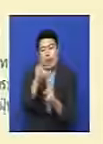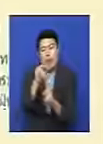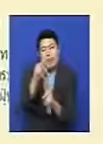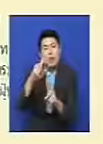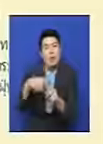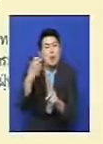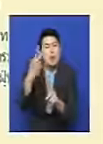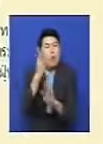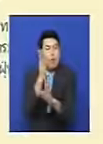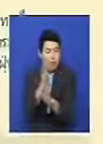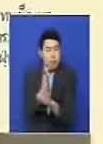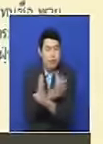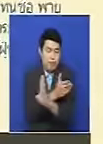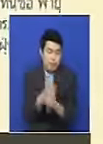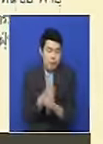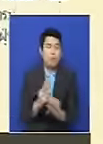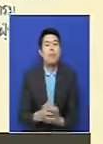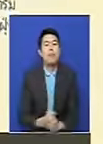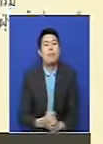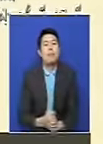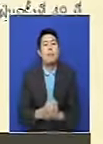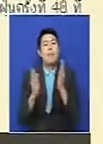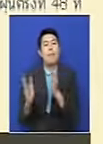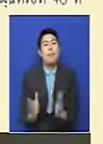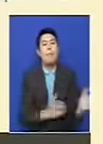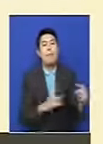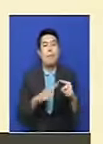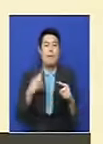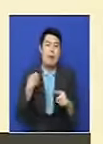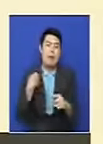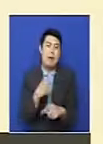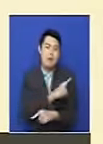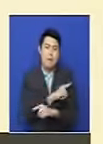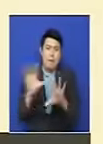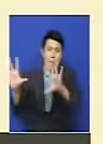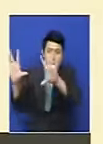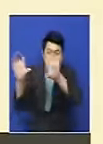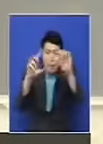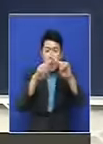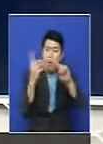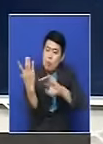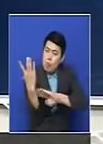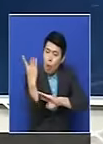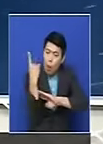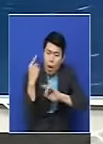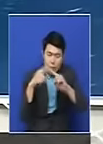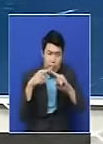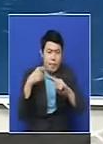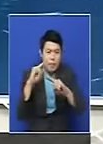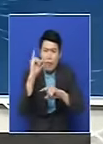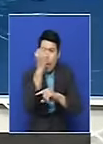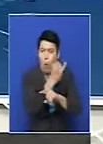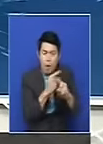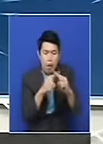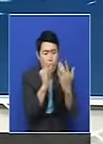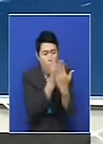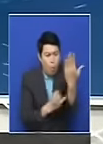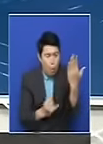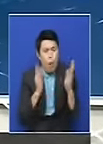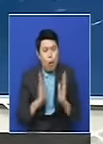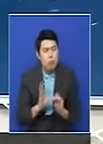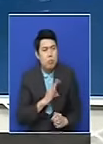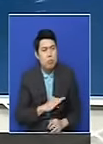31ธันวาคมนี้ครับต่อกันที่ปรากฏการณ์เมฆขอบตรงนะครับที่เมื่อวานนี้เกิดขึ้นในหลายจังหวัดครับแล้วก็ทำให้ประชาชนนั้